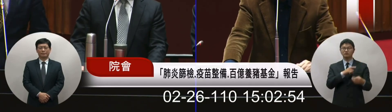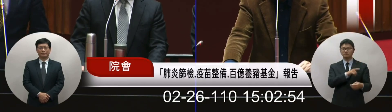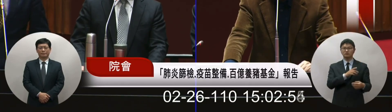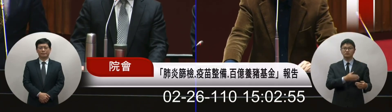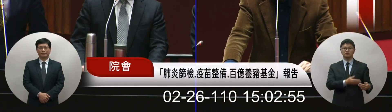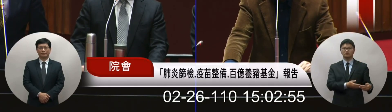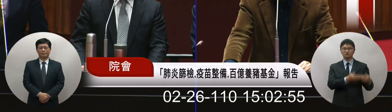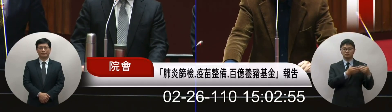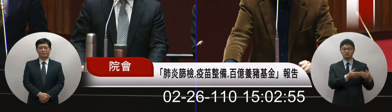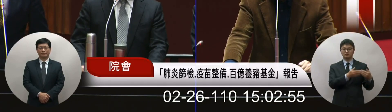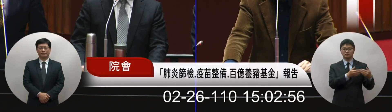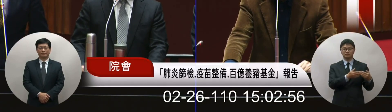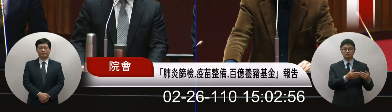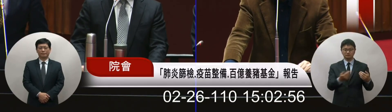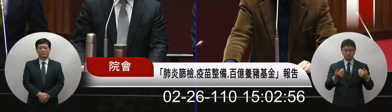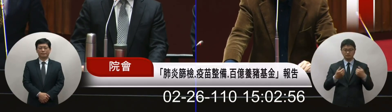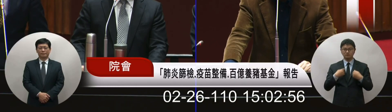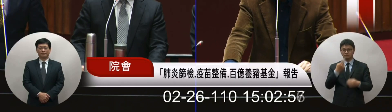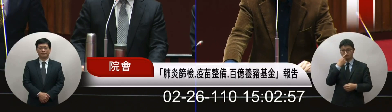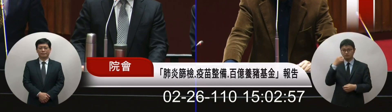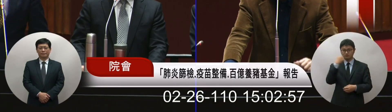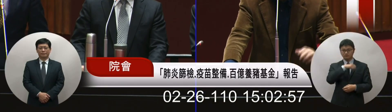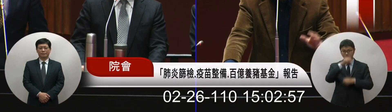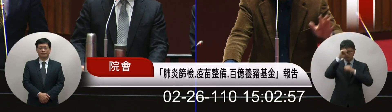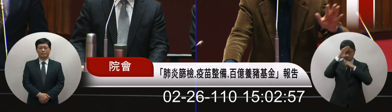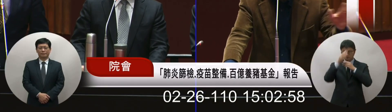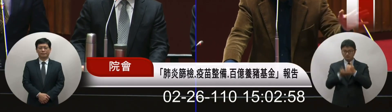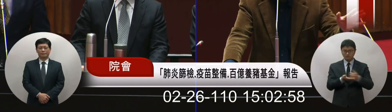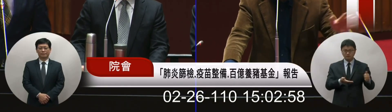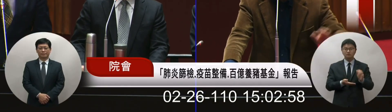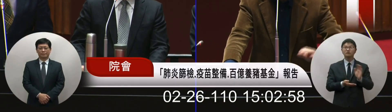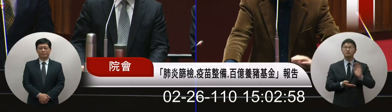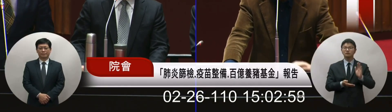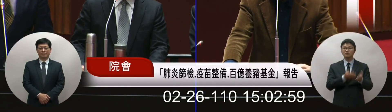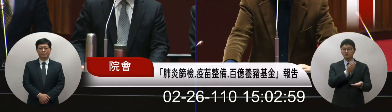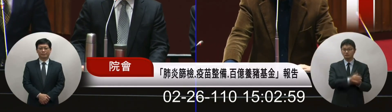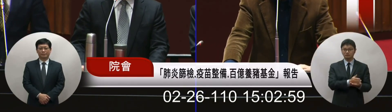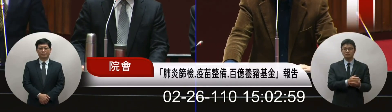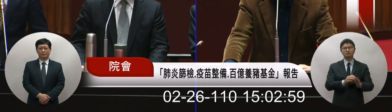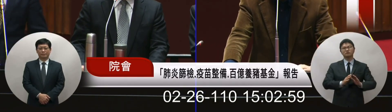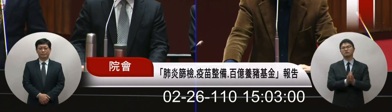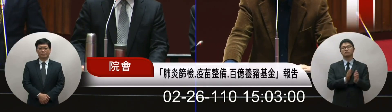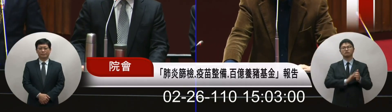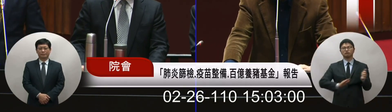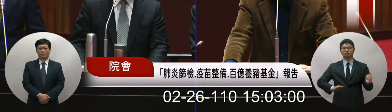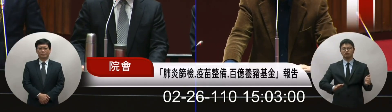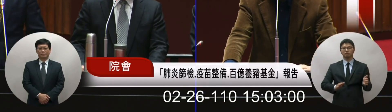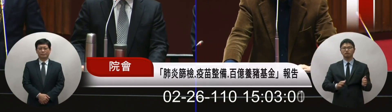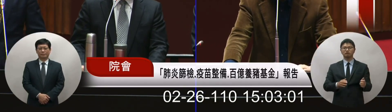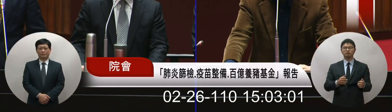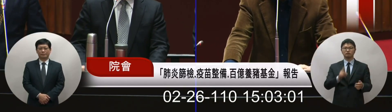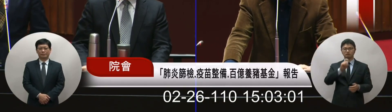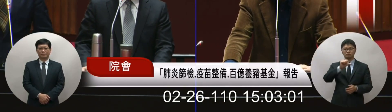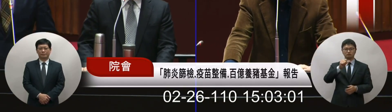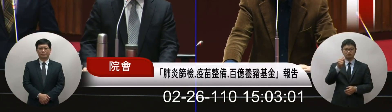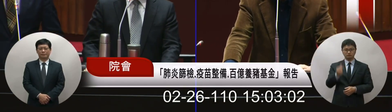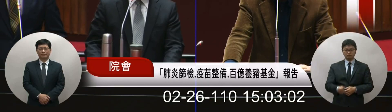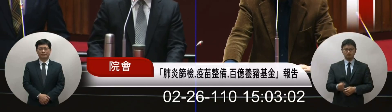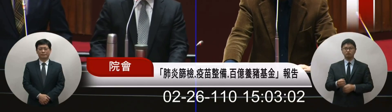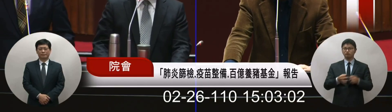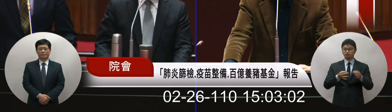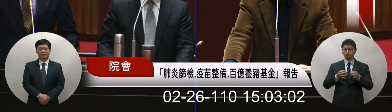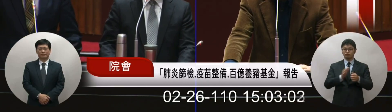的生鲜的凤梨了吼，马上就影响吼，我们大概有15亿的产值了